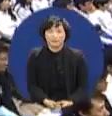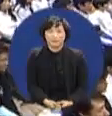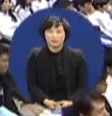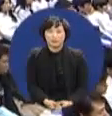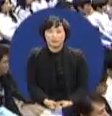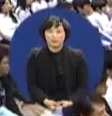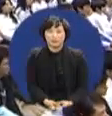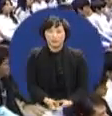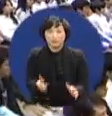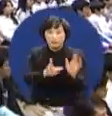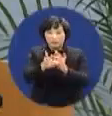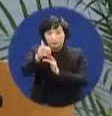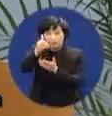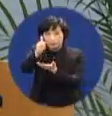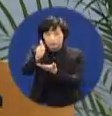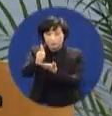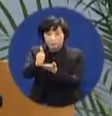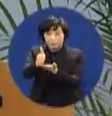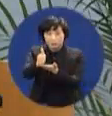예수께서